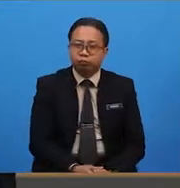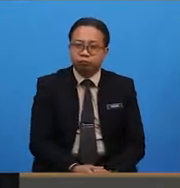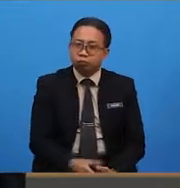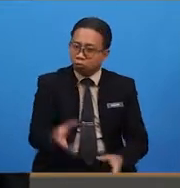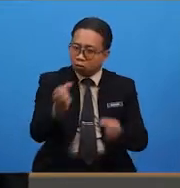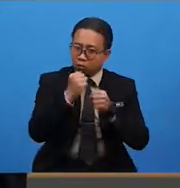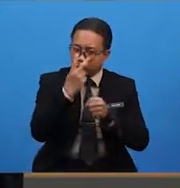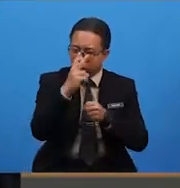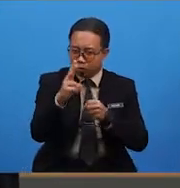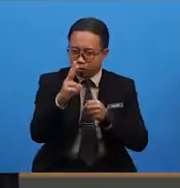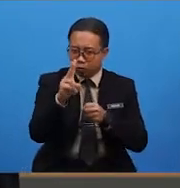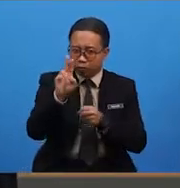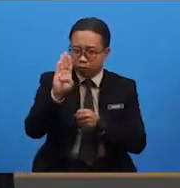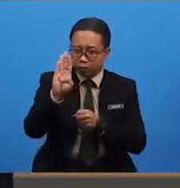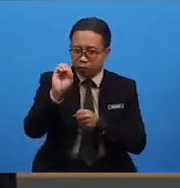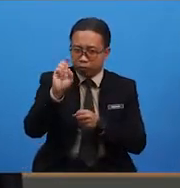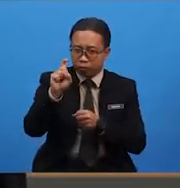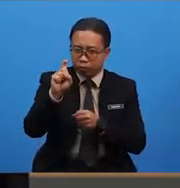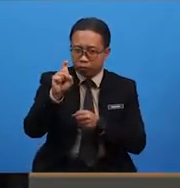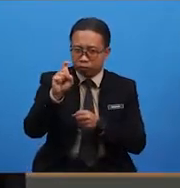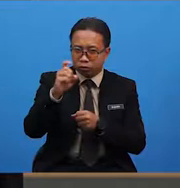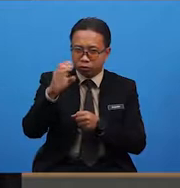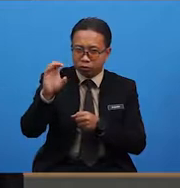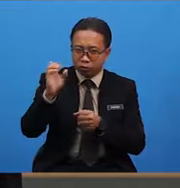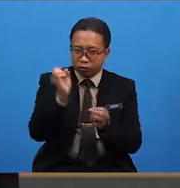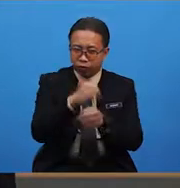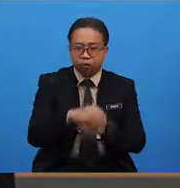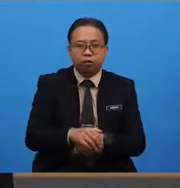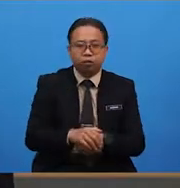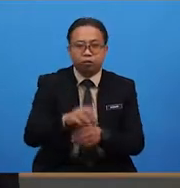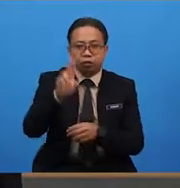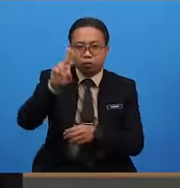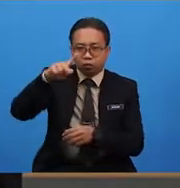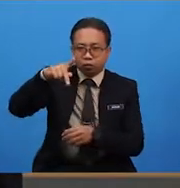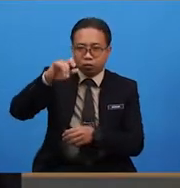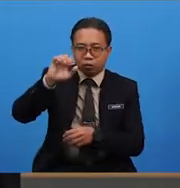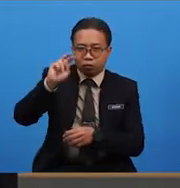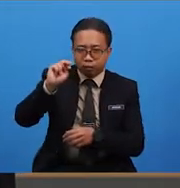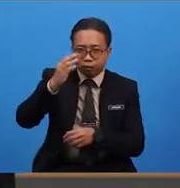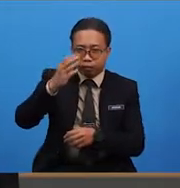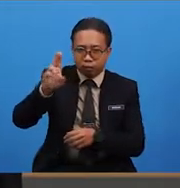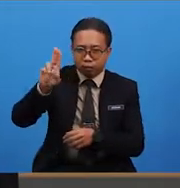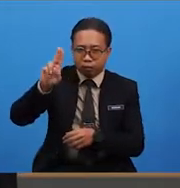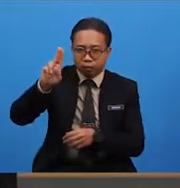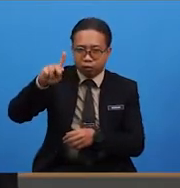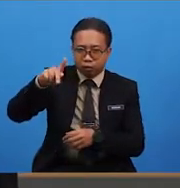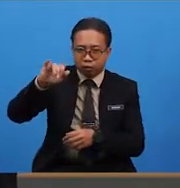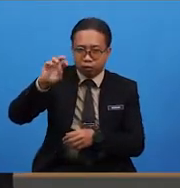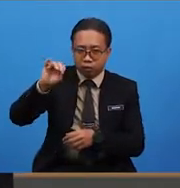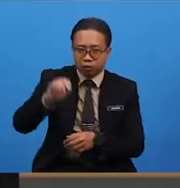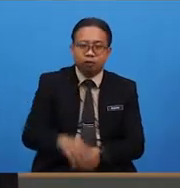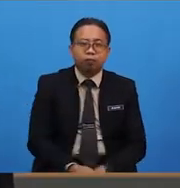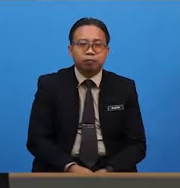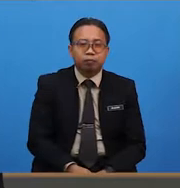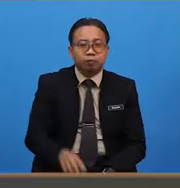box-office contohnya Upin Ipin by siamang tunggal BoBoiBoy Ejen Ali